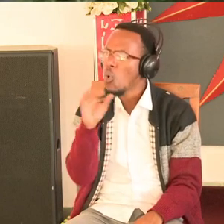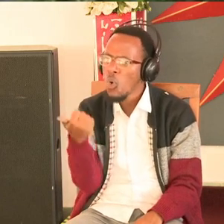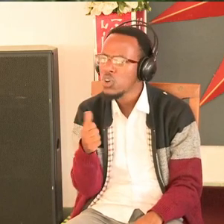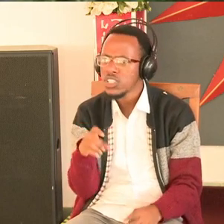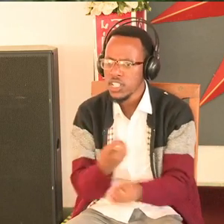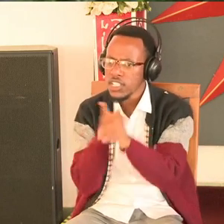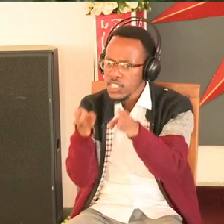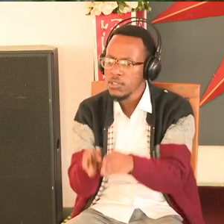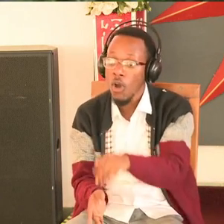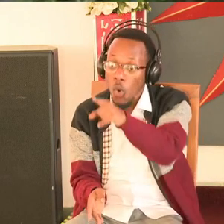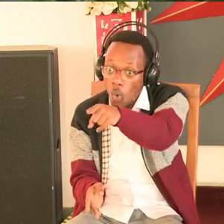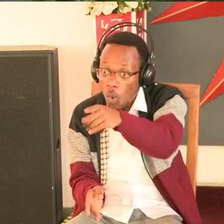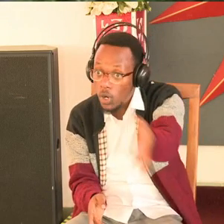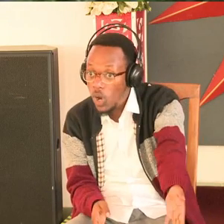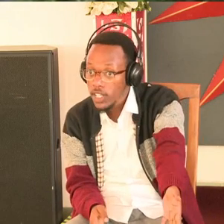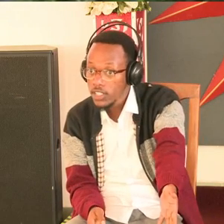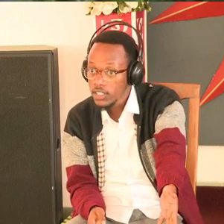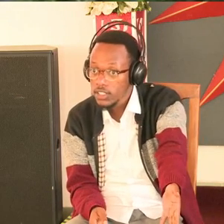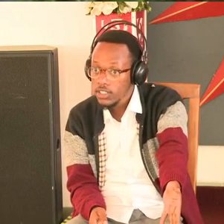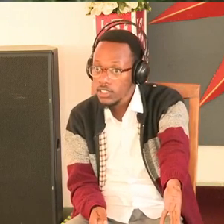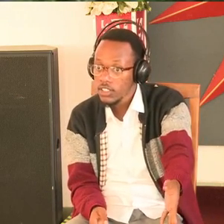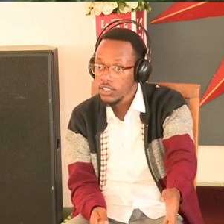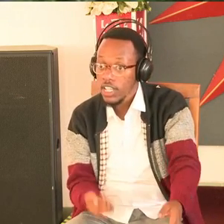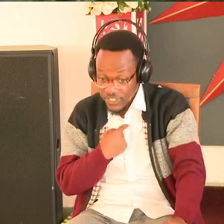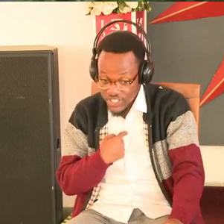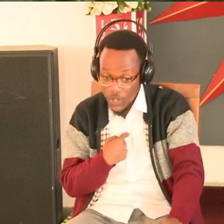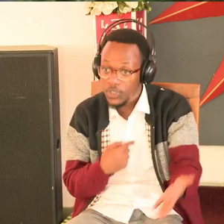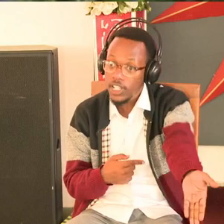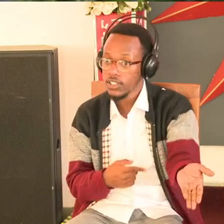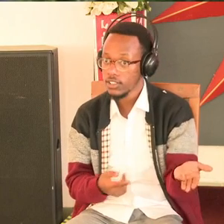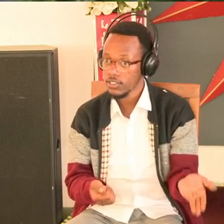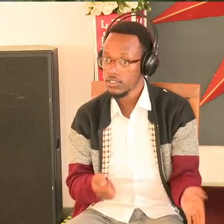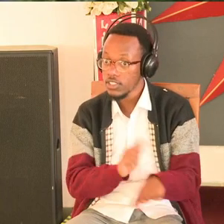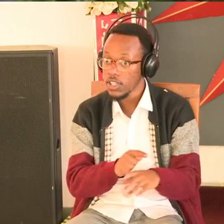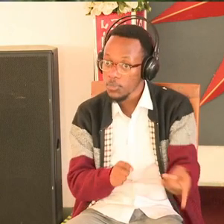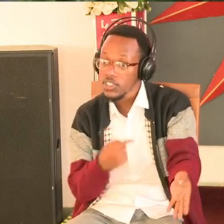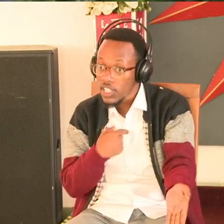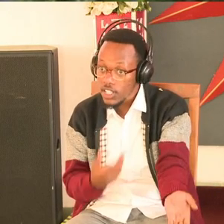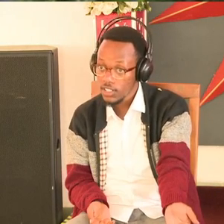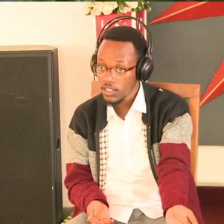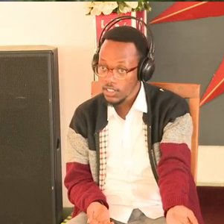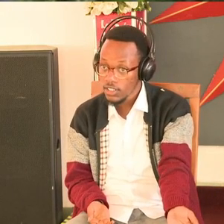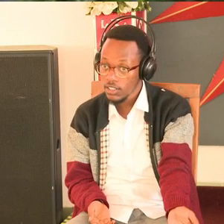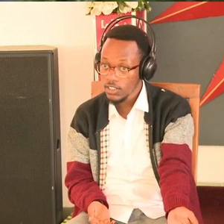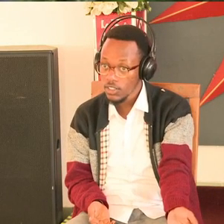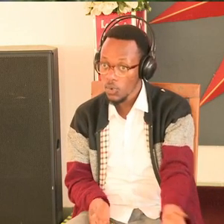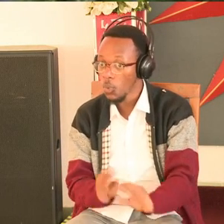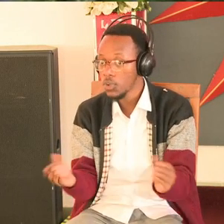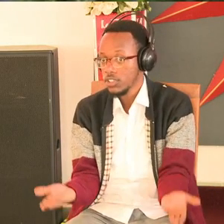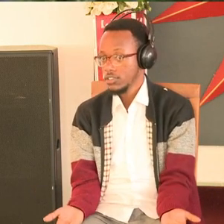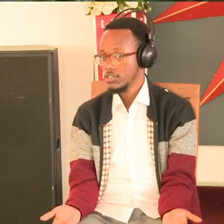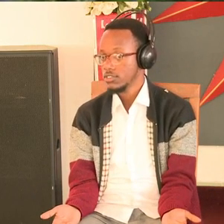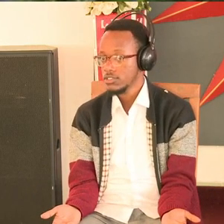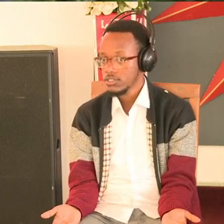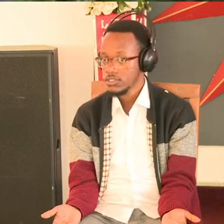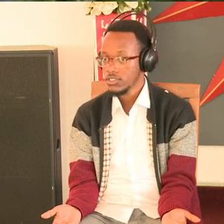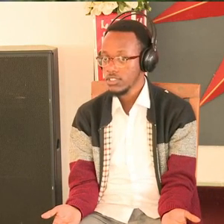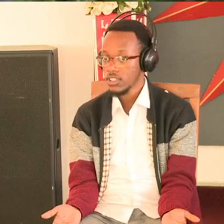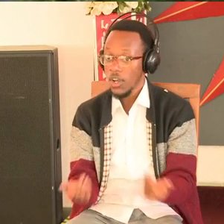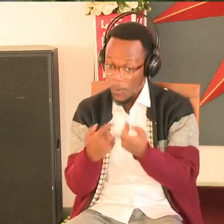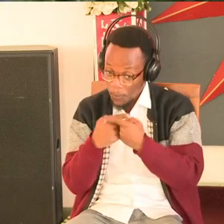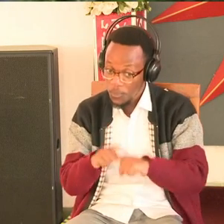n'izindi ntumwa. Est-ce que j'étais présent? Est-ce que j'étais là? Non, pas du tout. Mais quand le